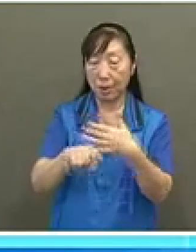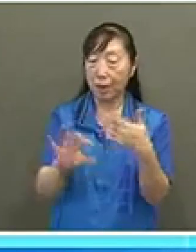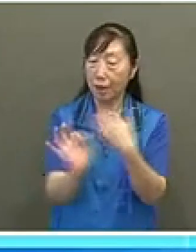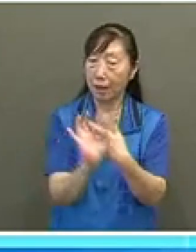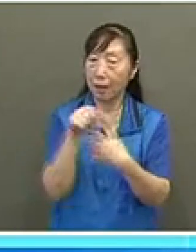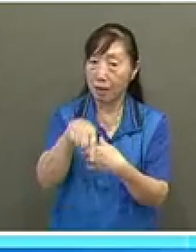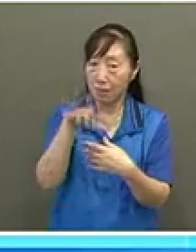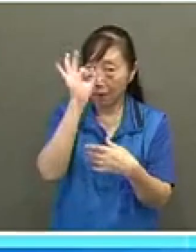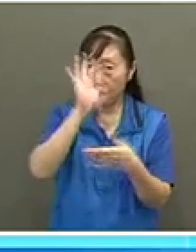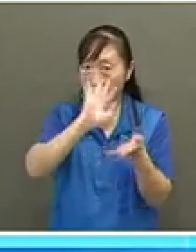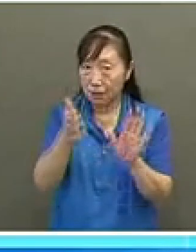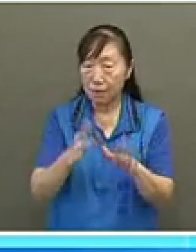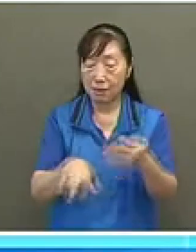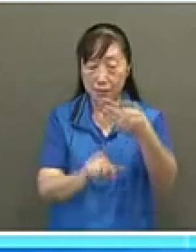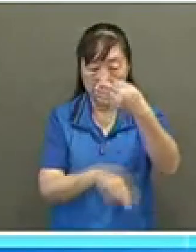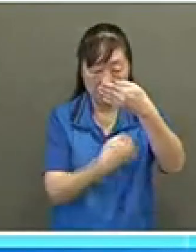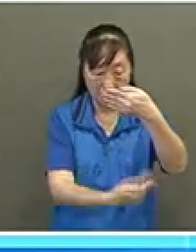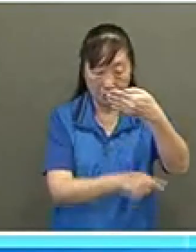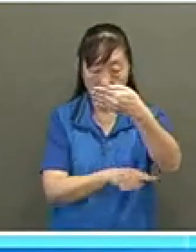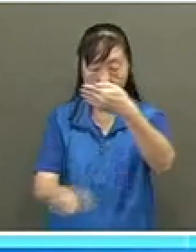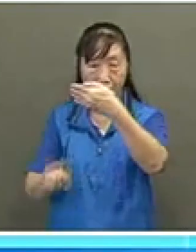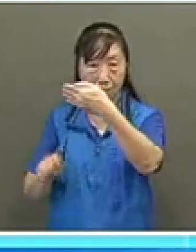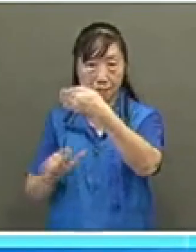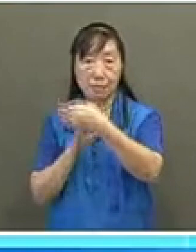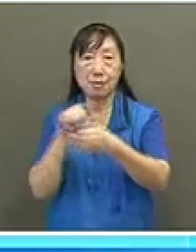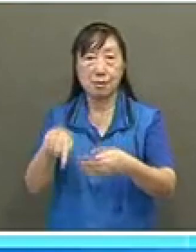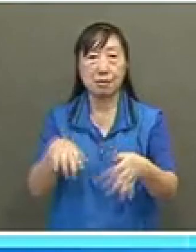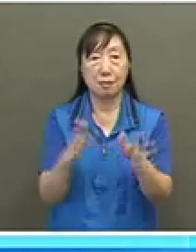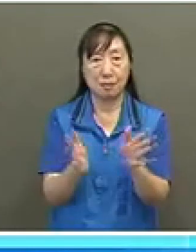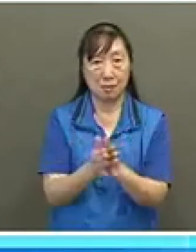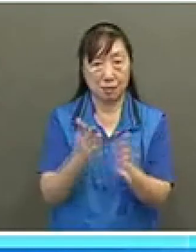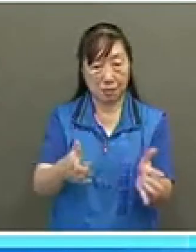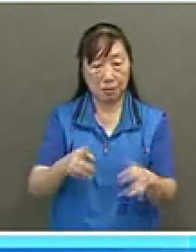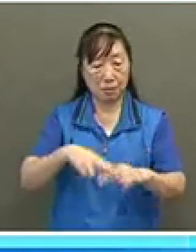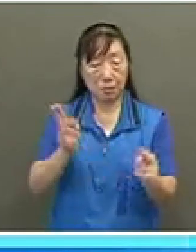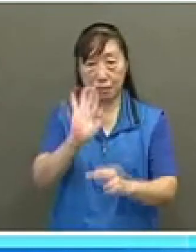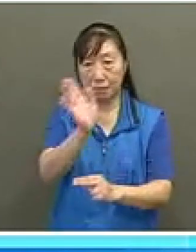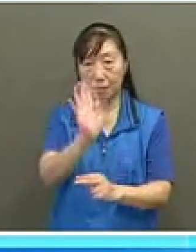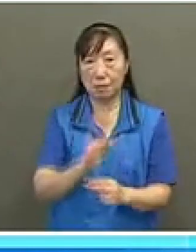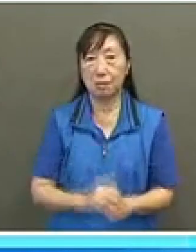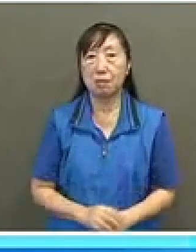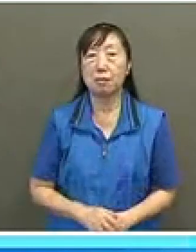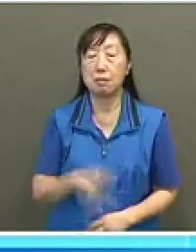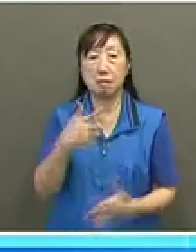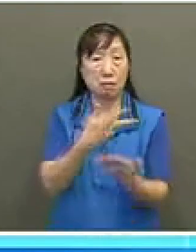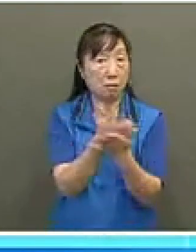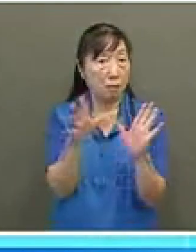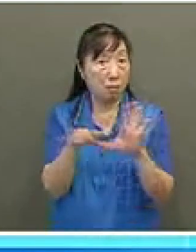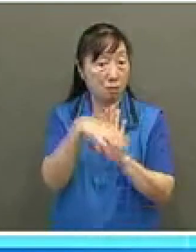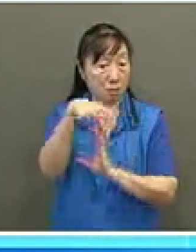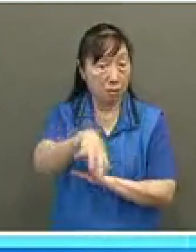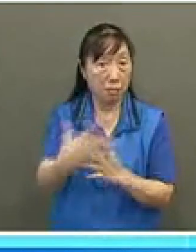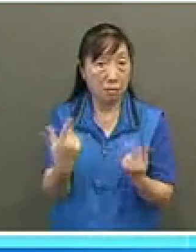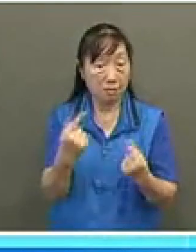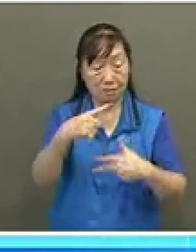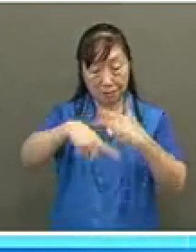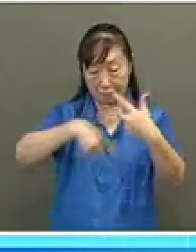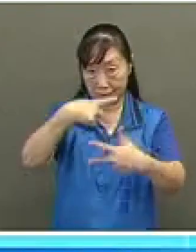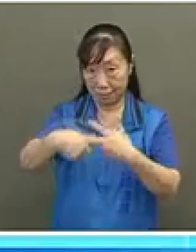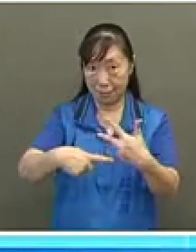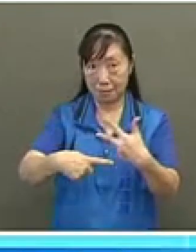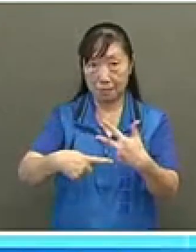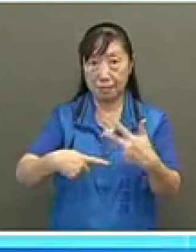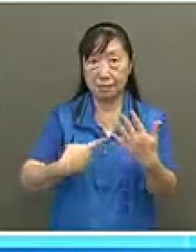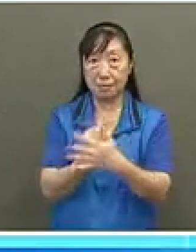先这9月9号到9月15号一样不开放。至于我们的艺文场馆也是一样，以一个礼拜，我